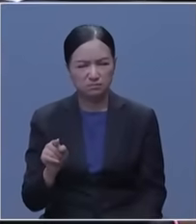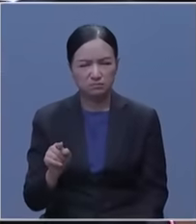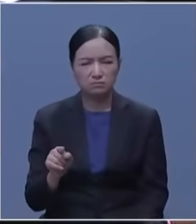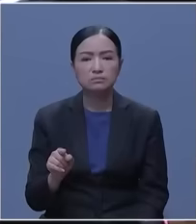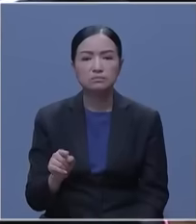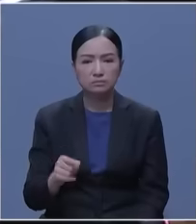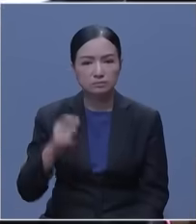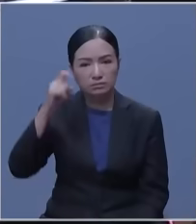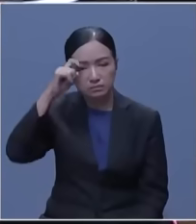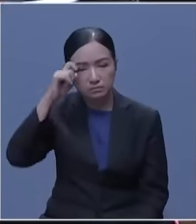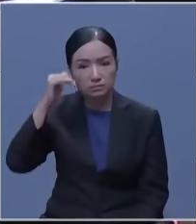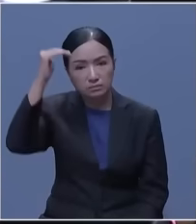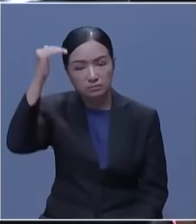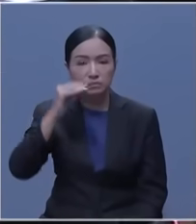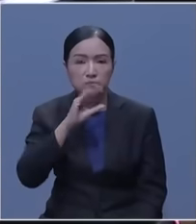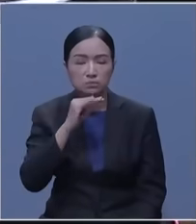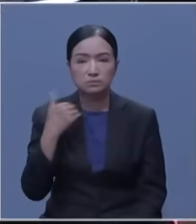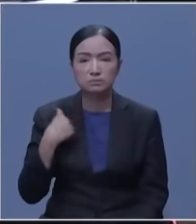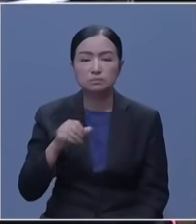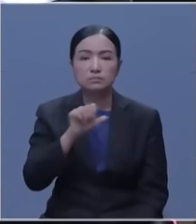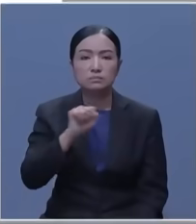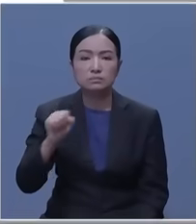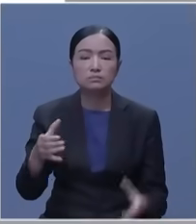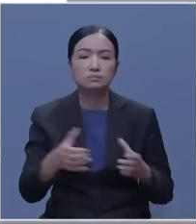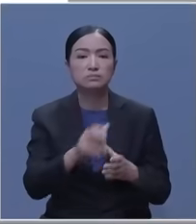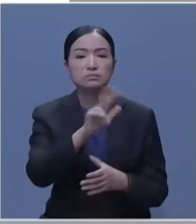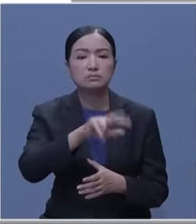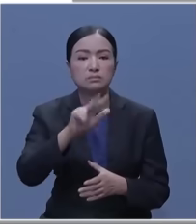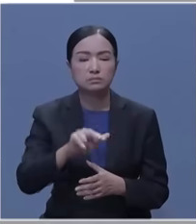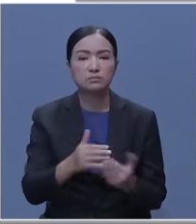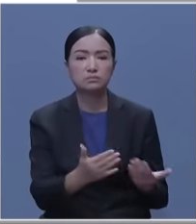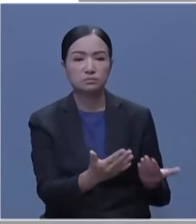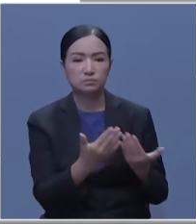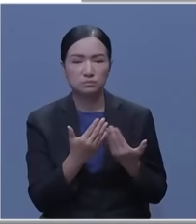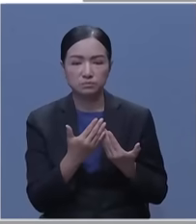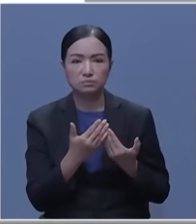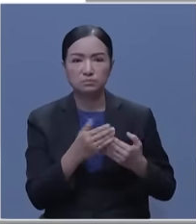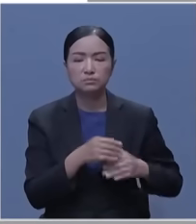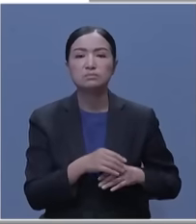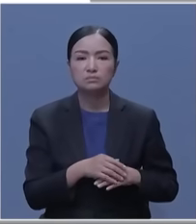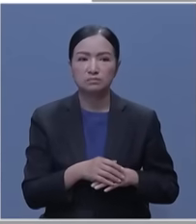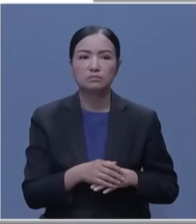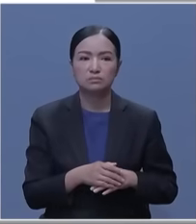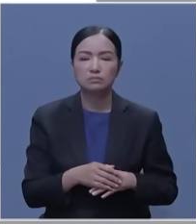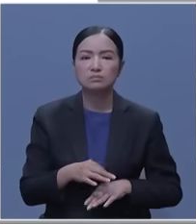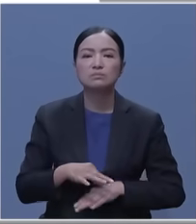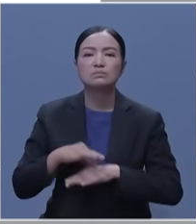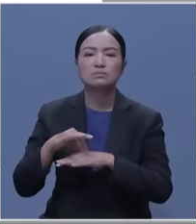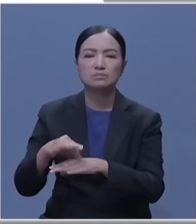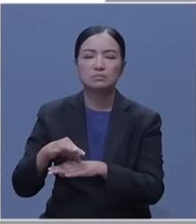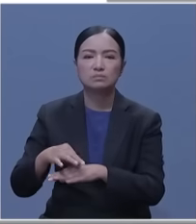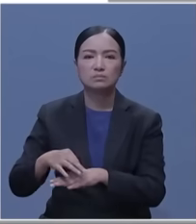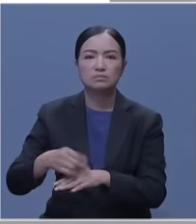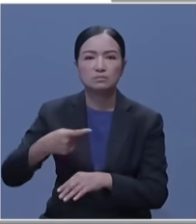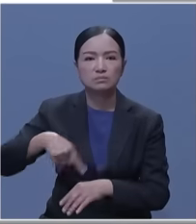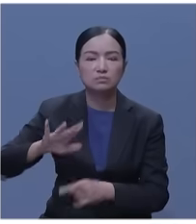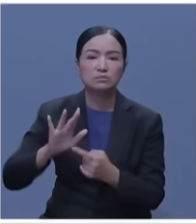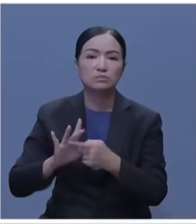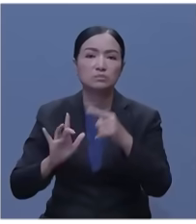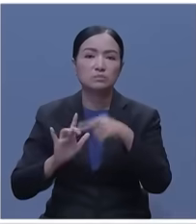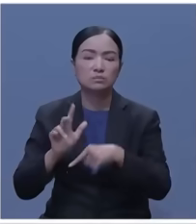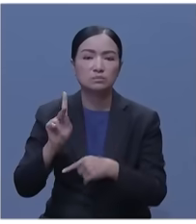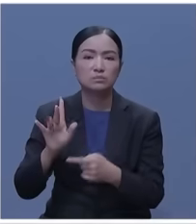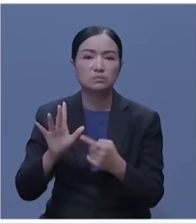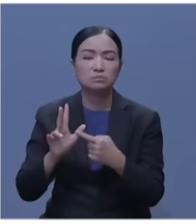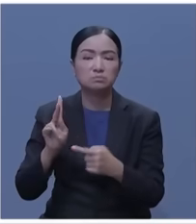สิ่งที่นายกพูดถึงเรื่องมีส.ส.เพื่อไทยฝ่าพุ่มกับทำได้จริงเหรอหรือว่านี่จะเป็นการกำเนิดใหม่ของตั๋ว